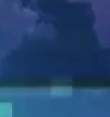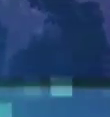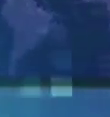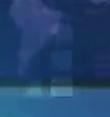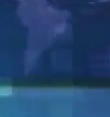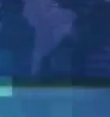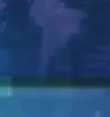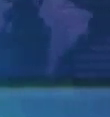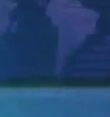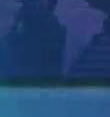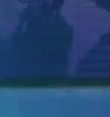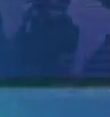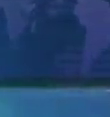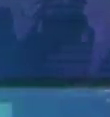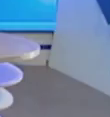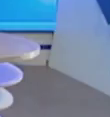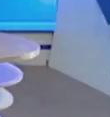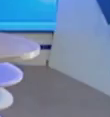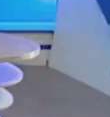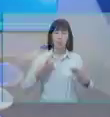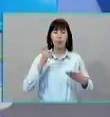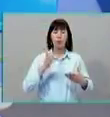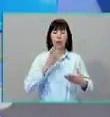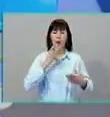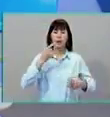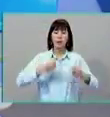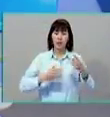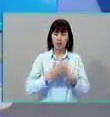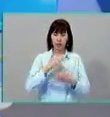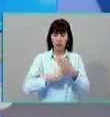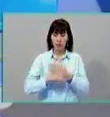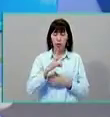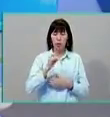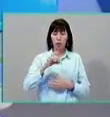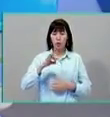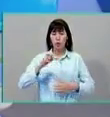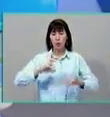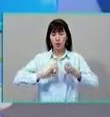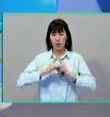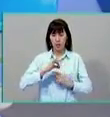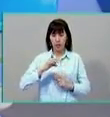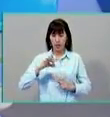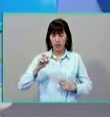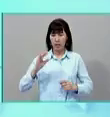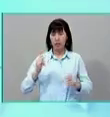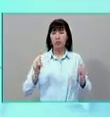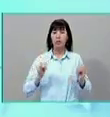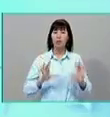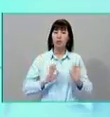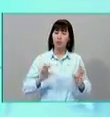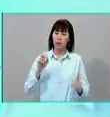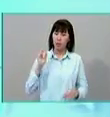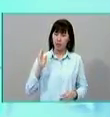Латын қарпіне көшу бастамасы аясында Қазақстан ұлттық телеарнасының барлық филиалы байырғы жер су аттарымен қауышты.